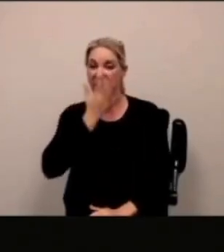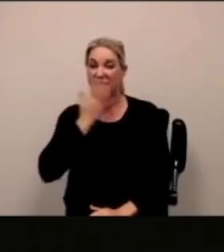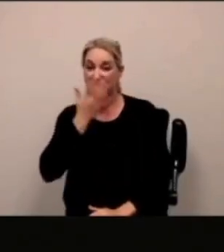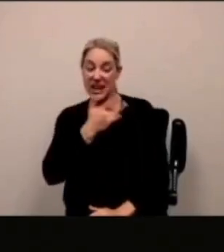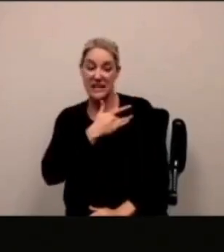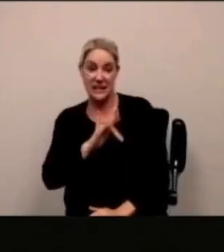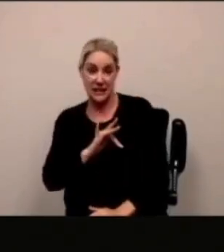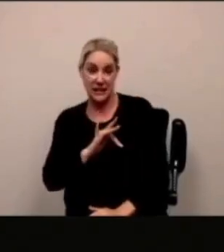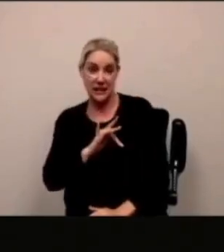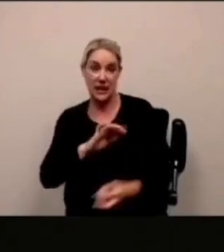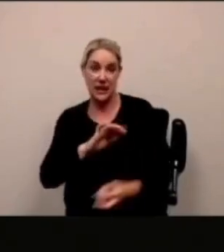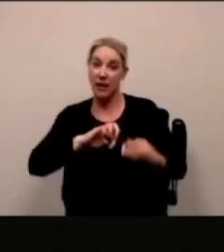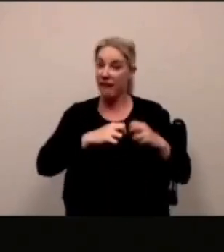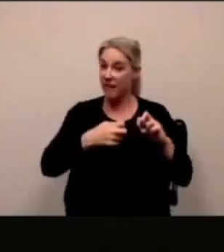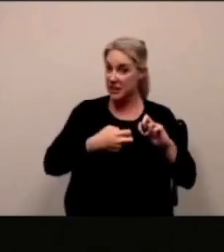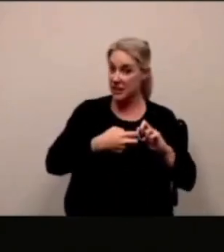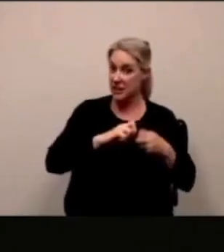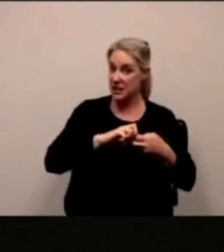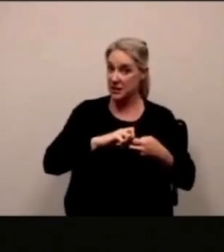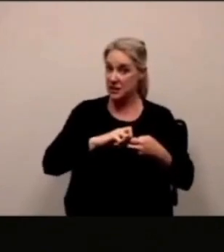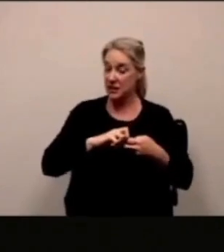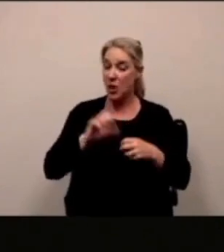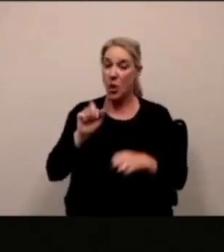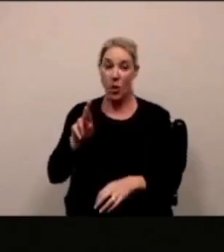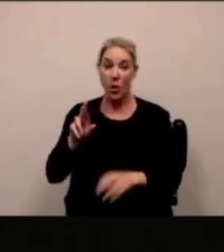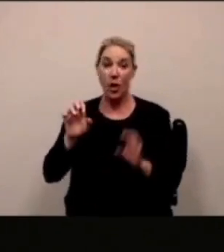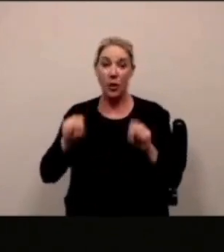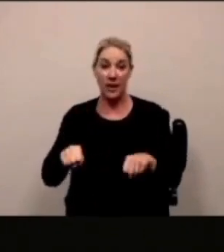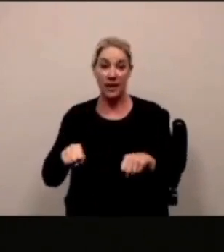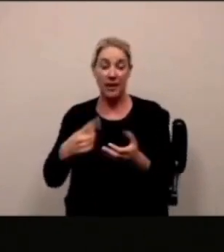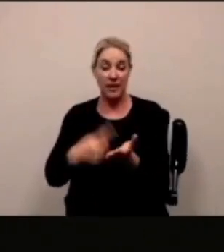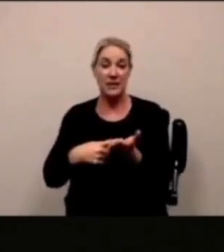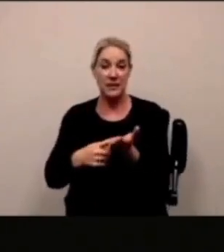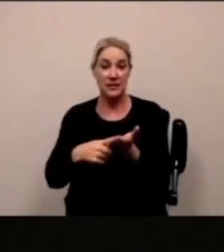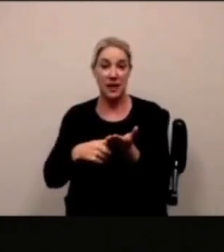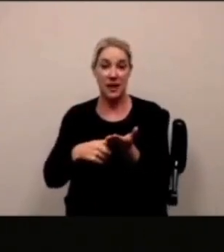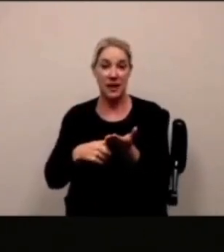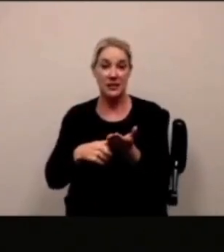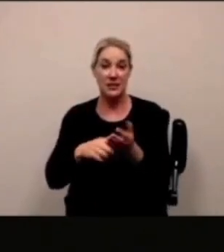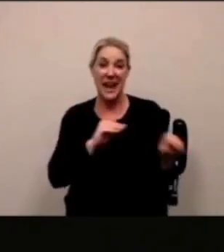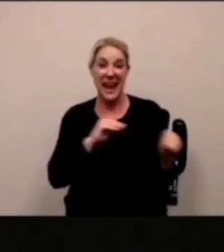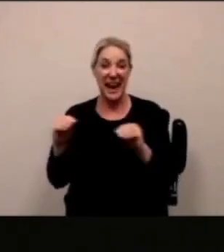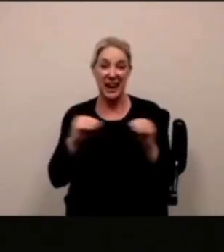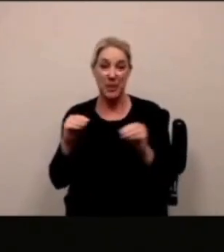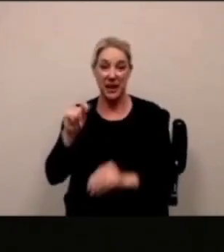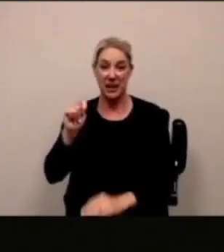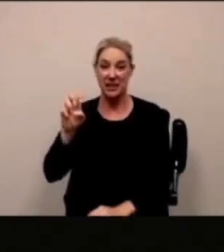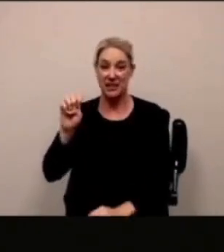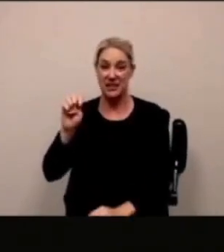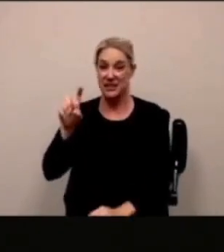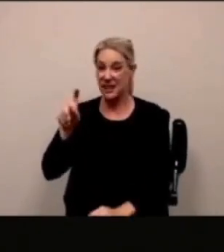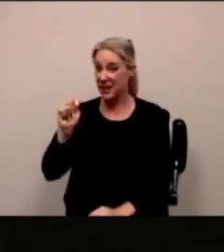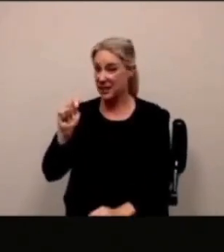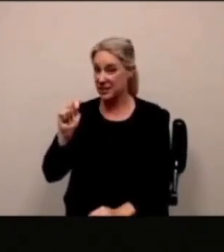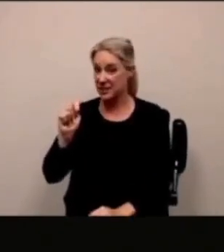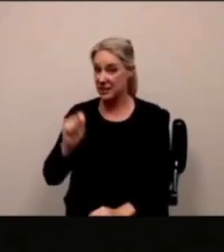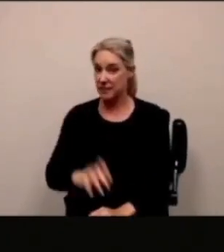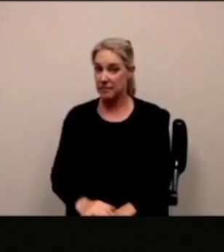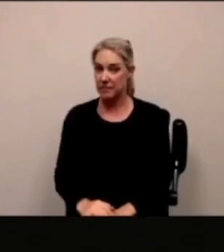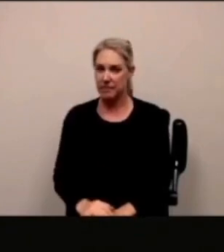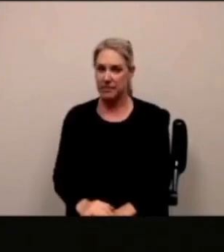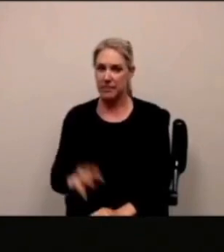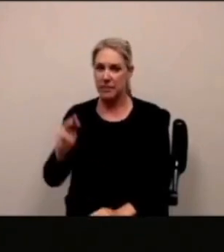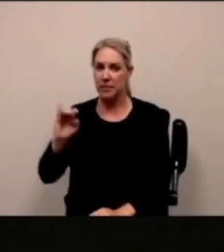一般的な質問もあと受けたいありがとう